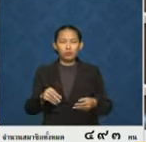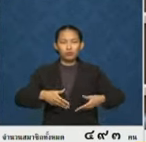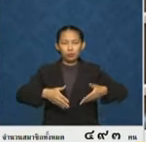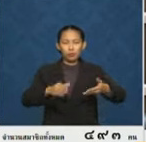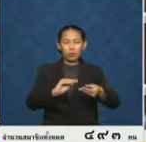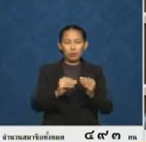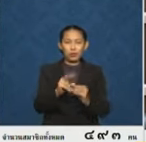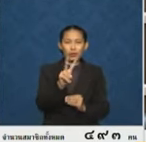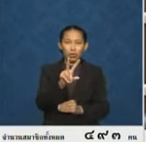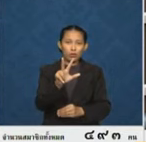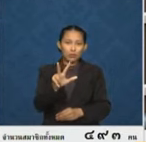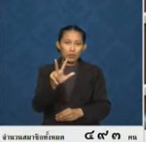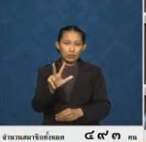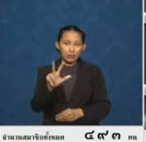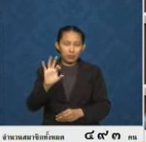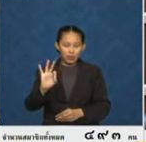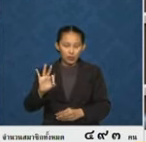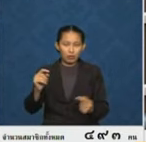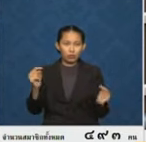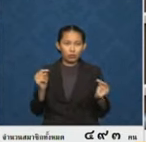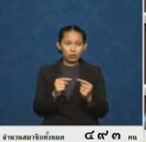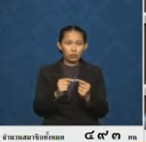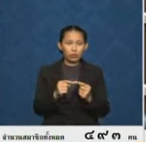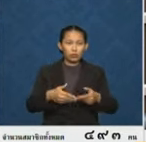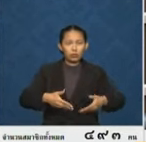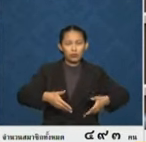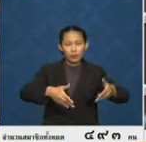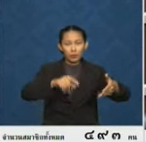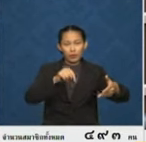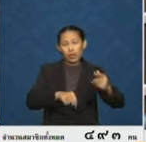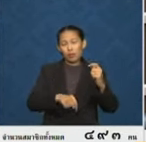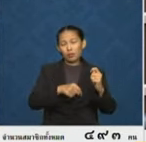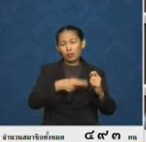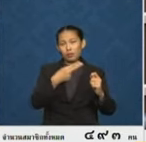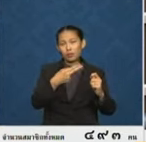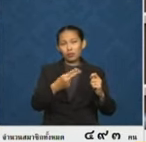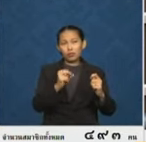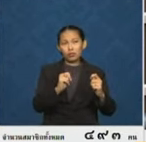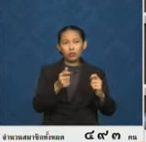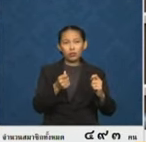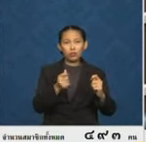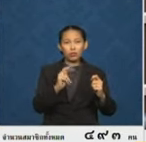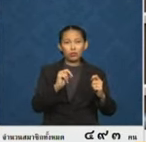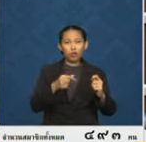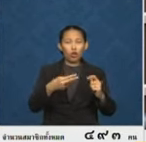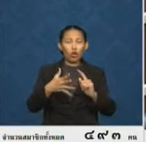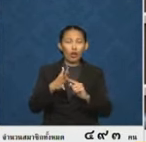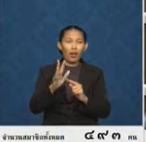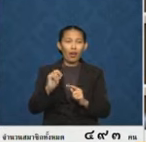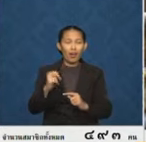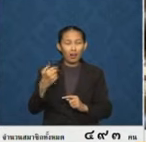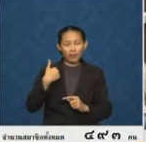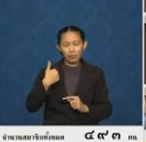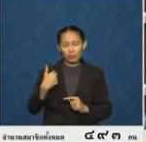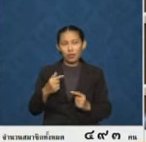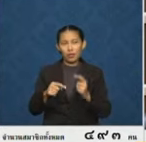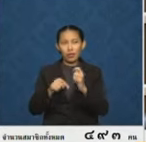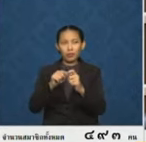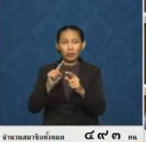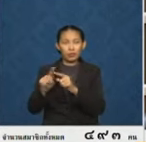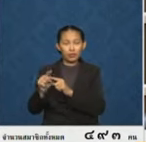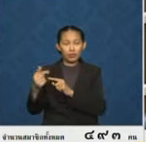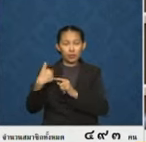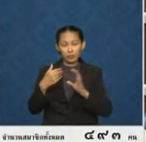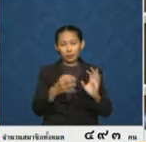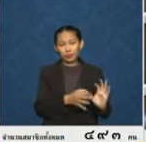2239จากบ้านต้องตำบลหนองสาปาอำเภอหนองหาผ่านไปยังอำเภอไชยวาลไปถึงอำเภอศรีธาตและยังเป็น